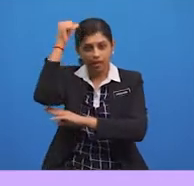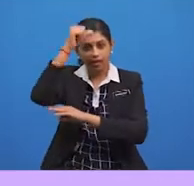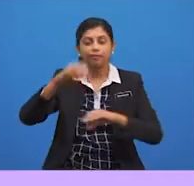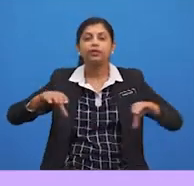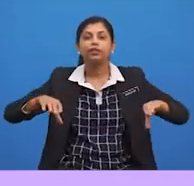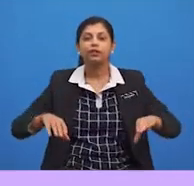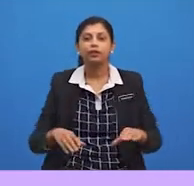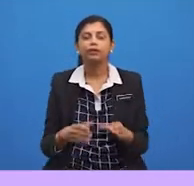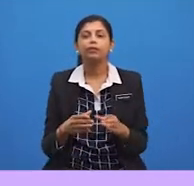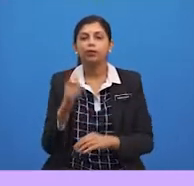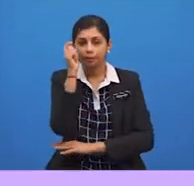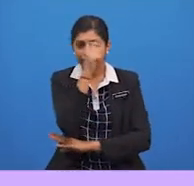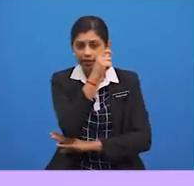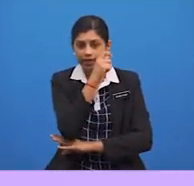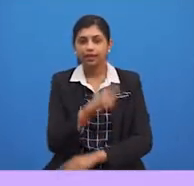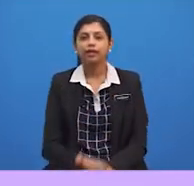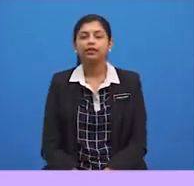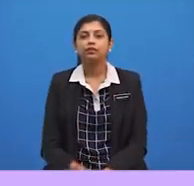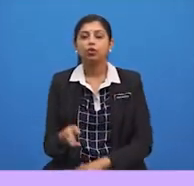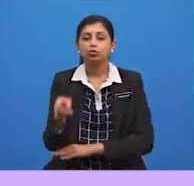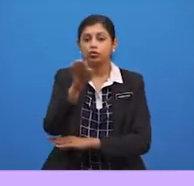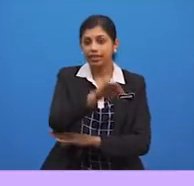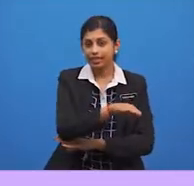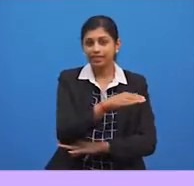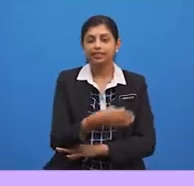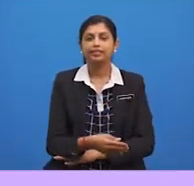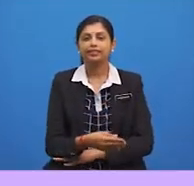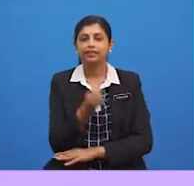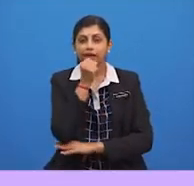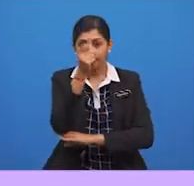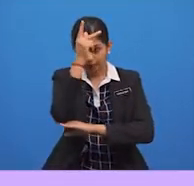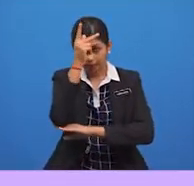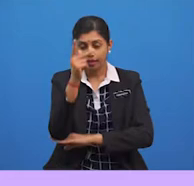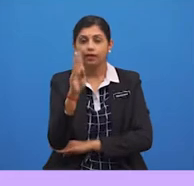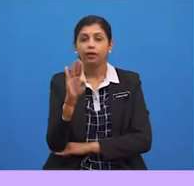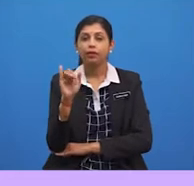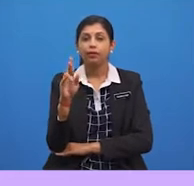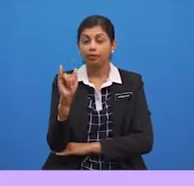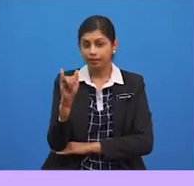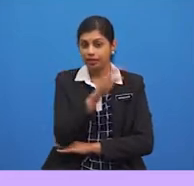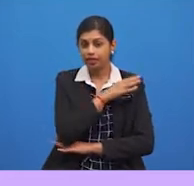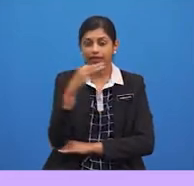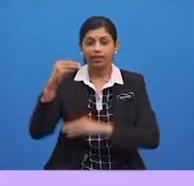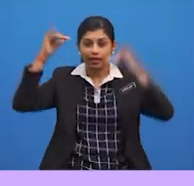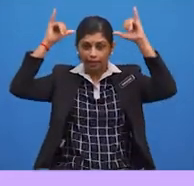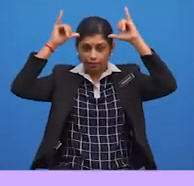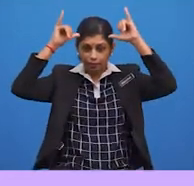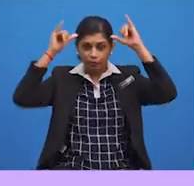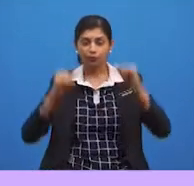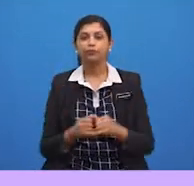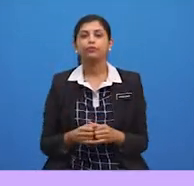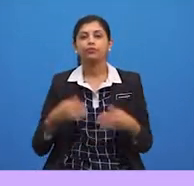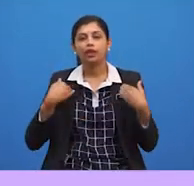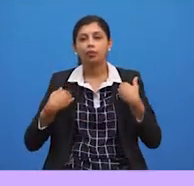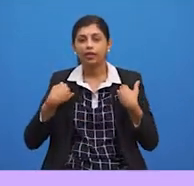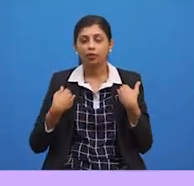kegiatan penternakan seperti unta, kambing, biri-biri dan lembu.